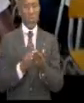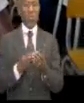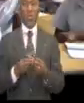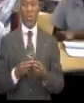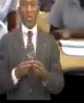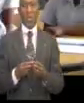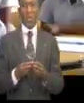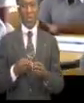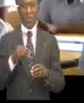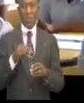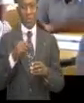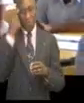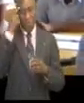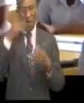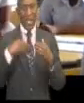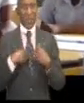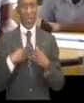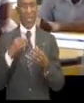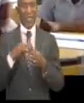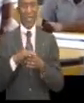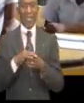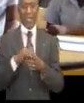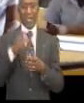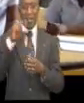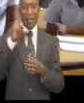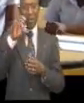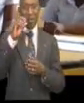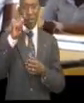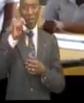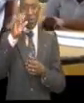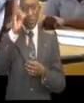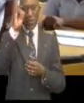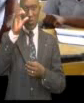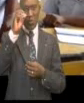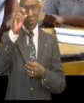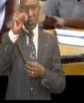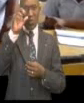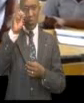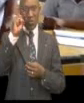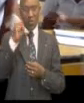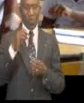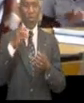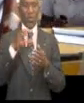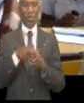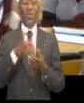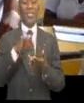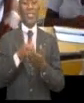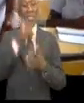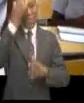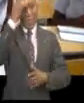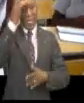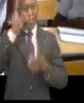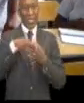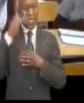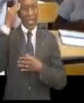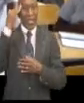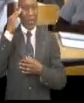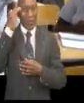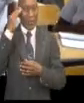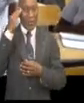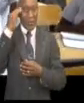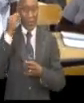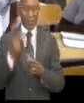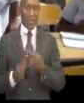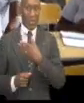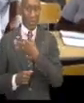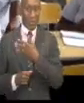VIH-SIDA. Oui, à l'école, on apprend les cours et on apprend les SIDA dans les cours de biologie. Pour éviter les SIDA, il